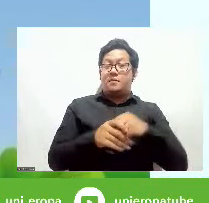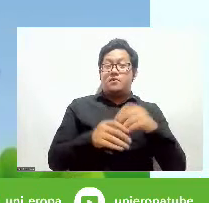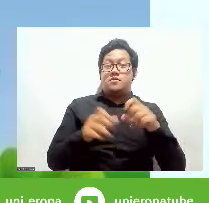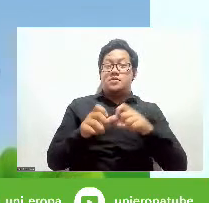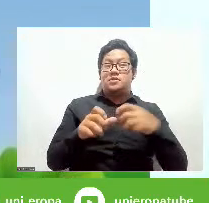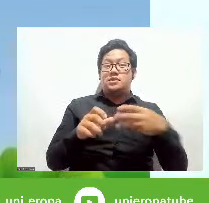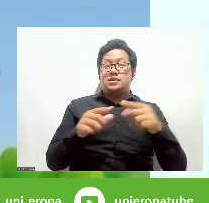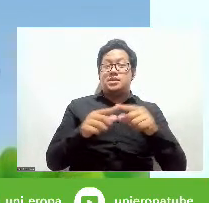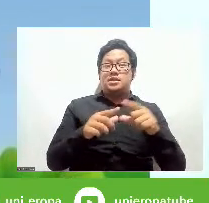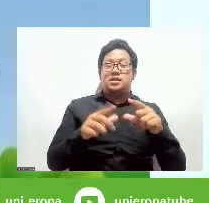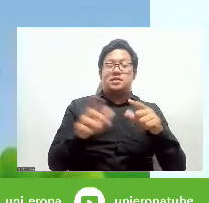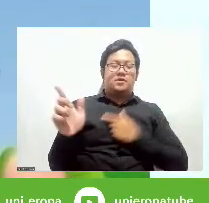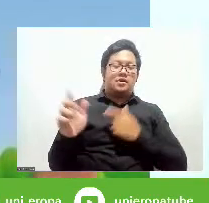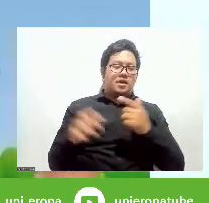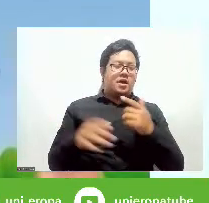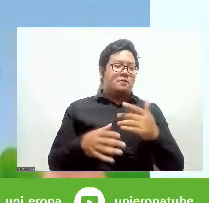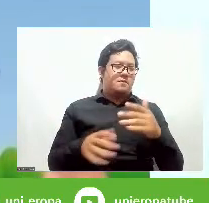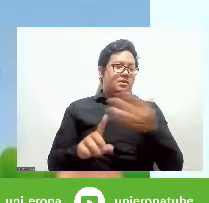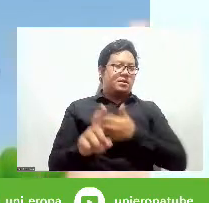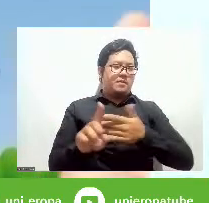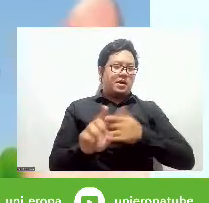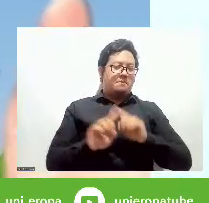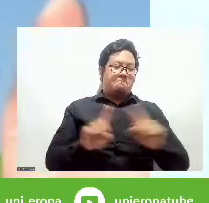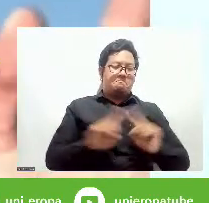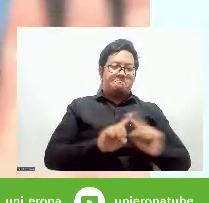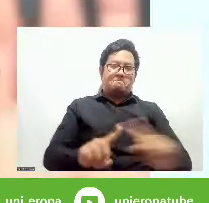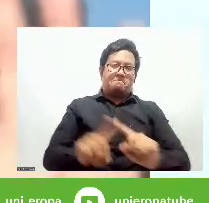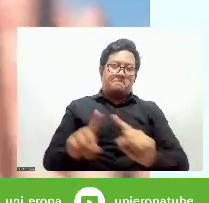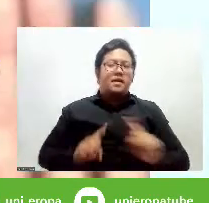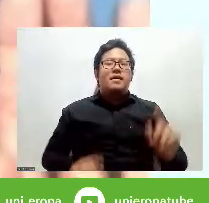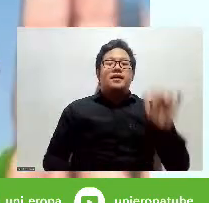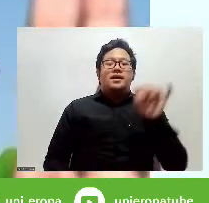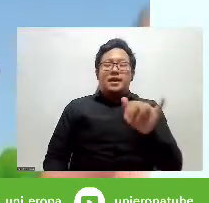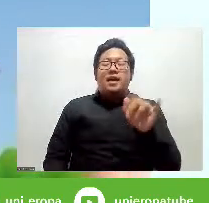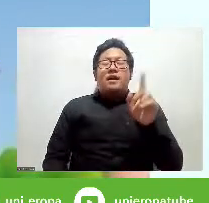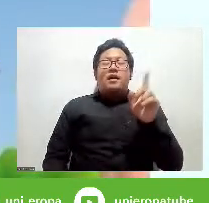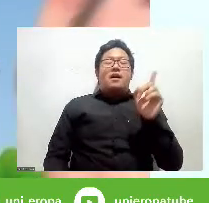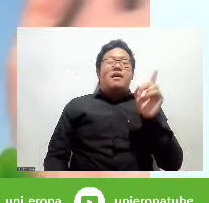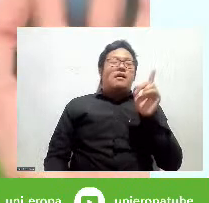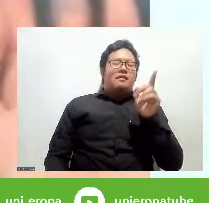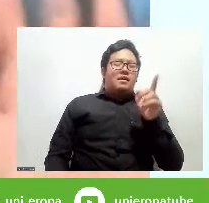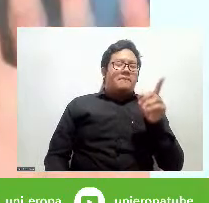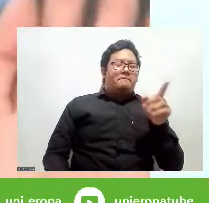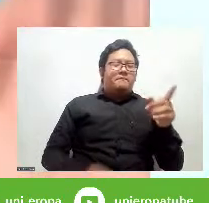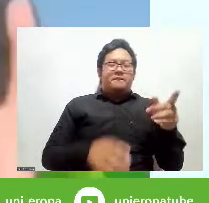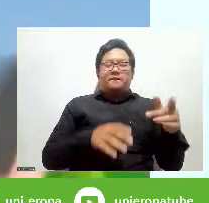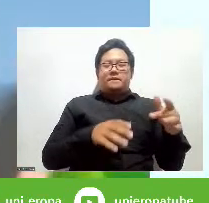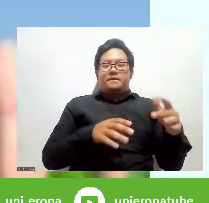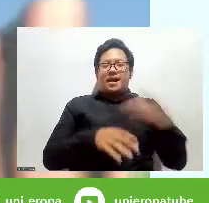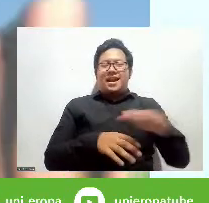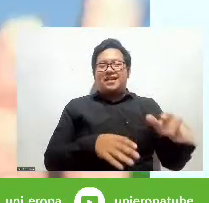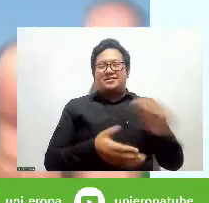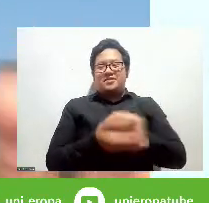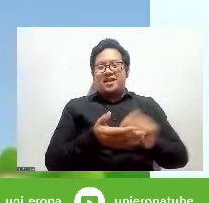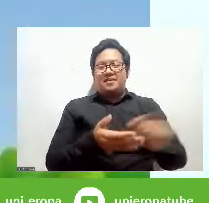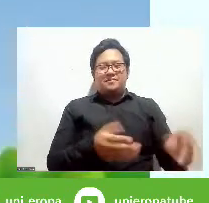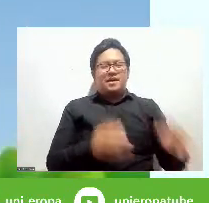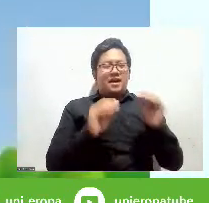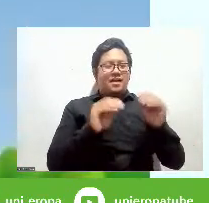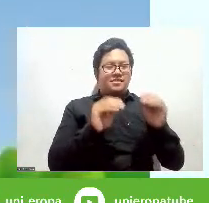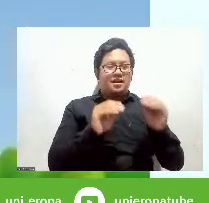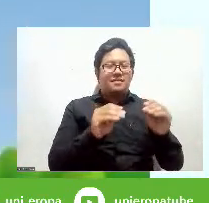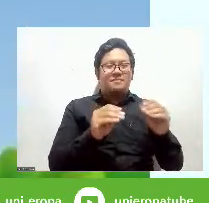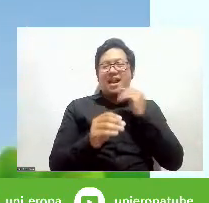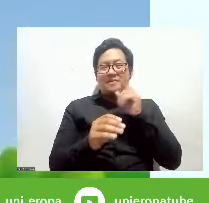berbeda-beda jadi pada saat kita beber hadapan dengan anak-anak sekolah jadi nggak doyan ama anak-anak yaitu yang turun ke lapangan